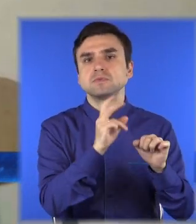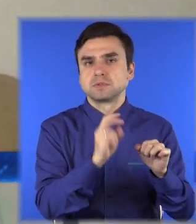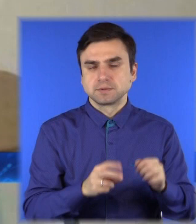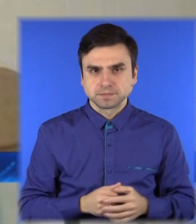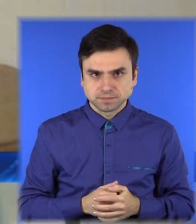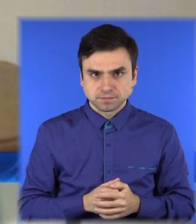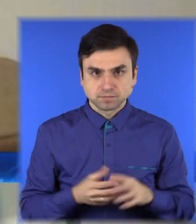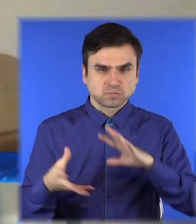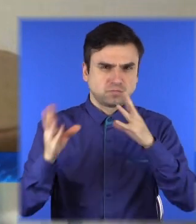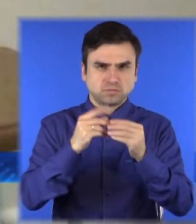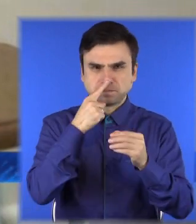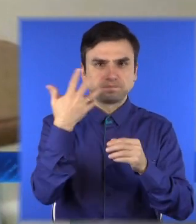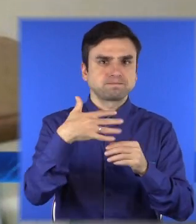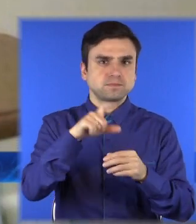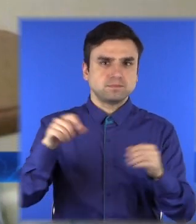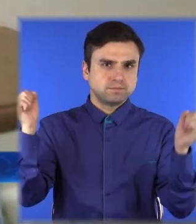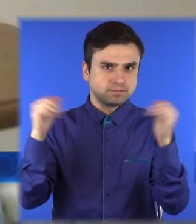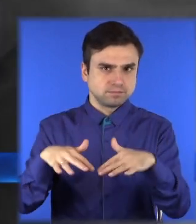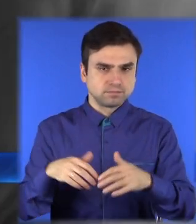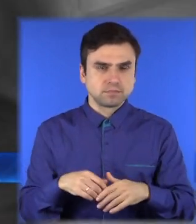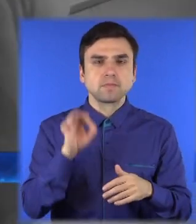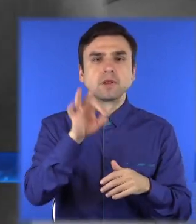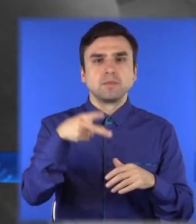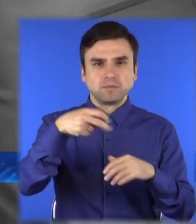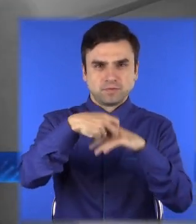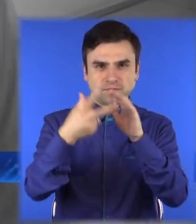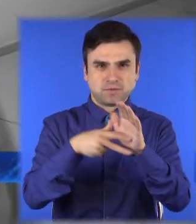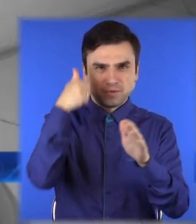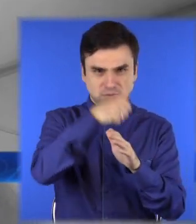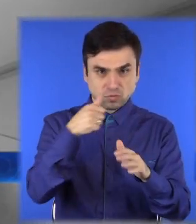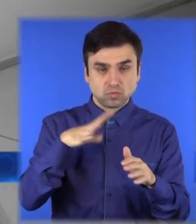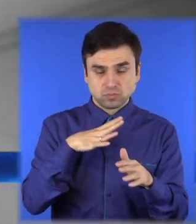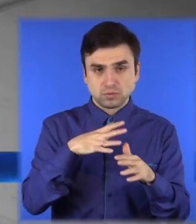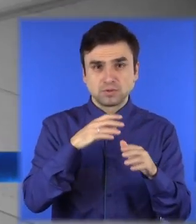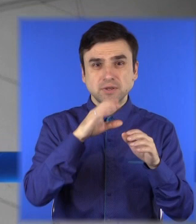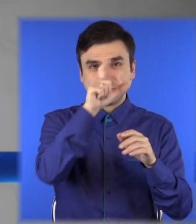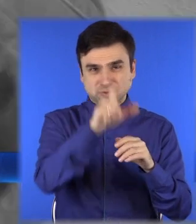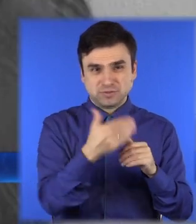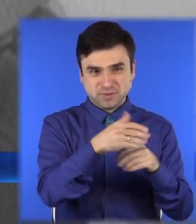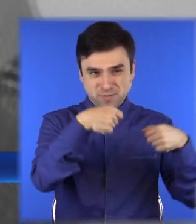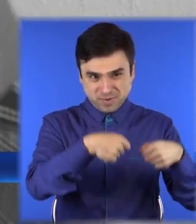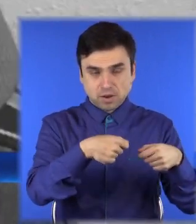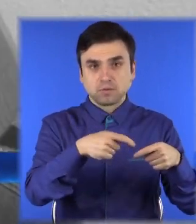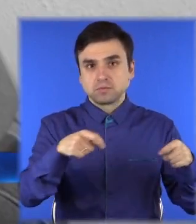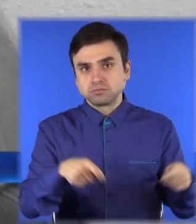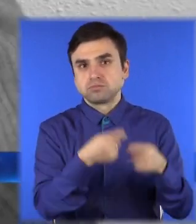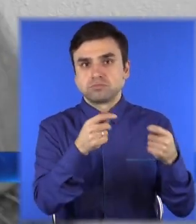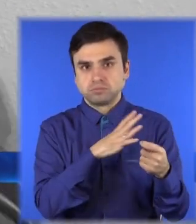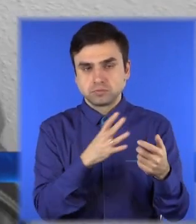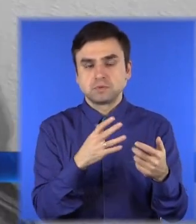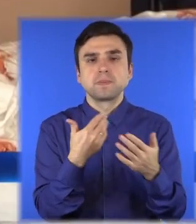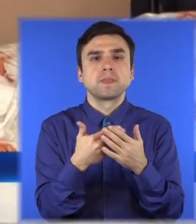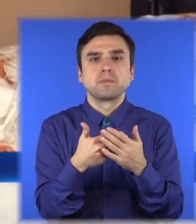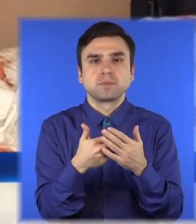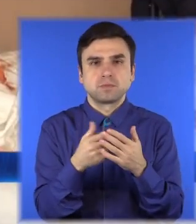протягом 2018 року у Кривому Розі неодноразово траплялись випадки порушень особистих прав людини. Так,